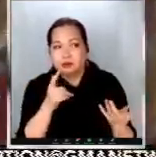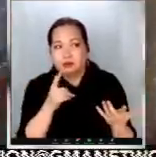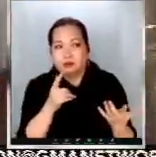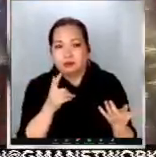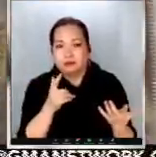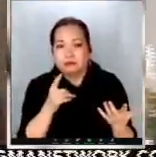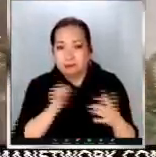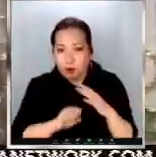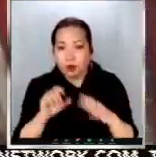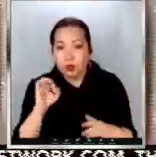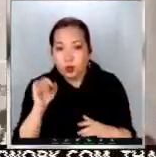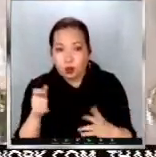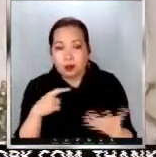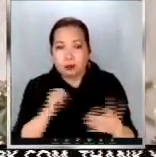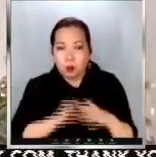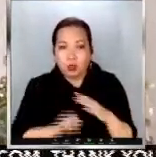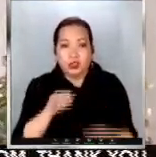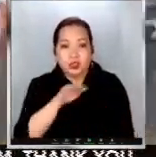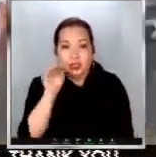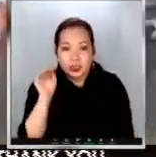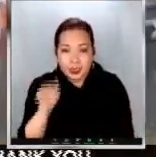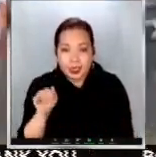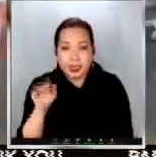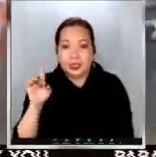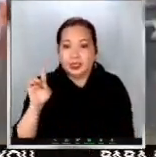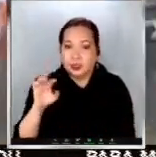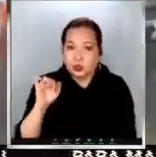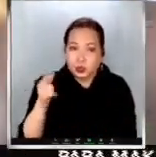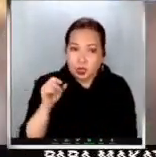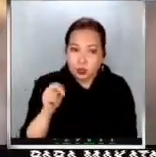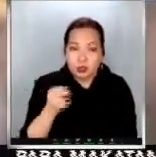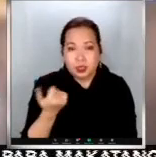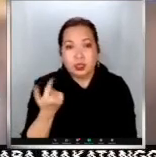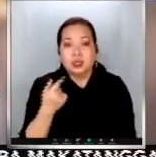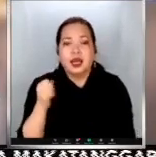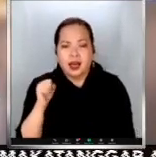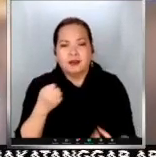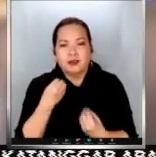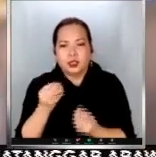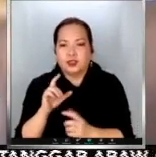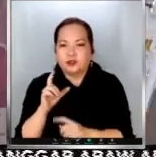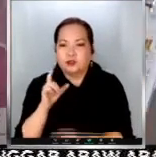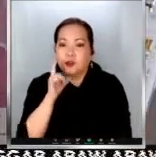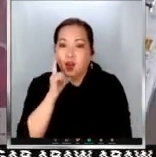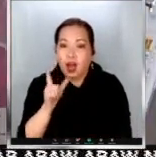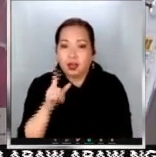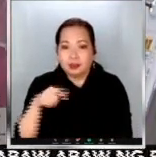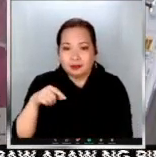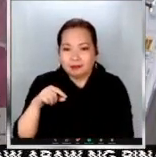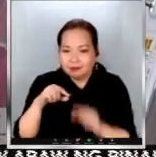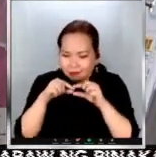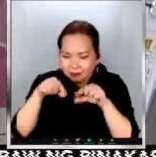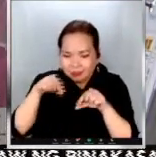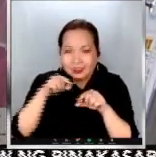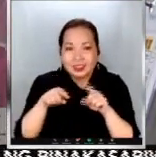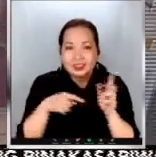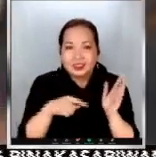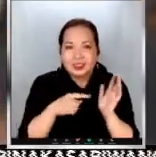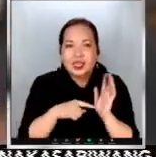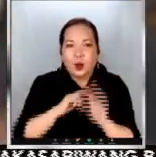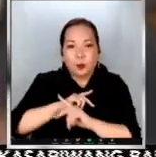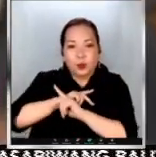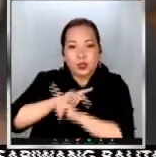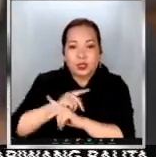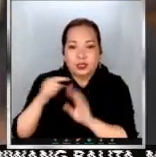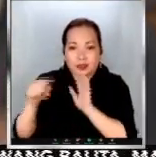Sheep, may lucky charms daw na pangontra dyan. Narayan ang Tai Sui na pwedeng keychain. Maganda po siya para to counter negativity.